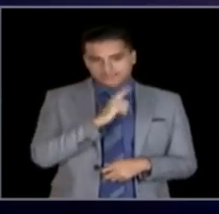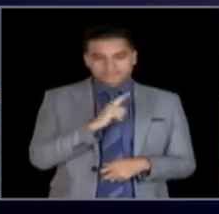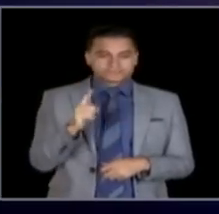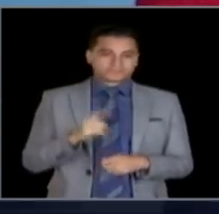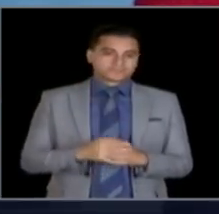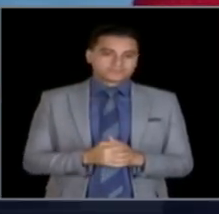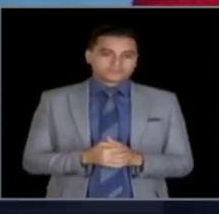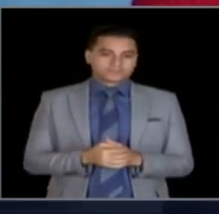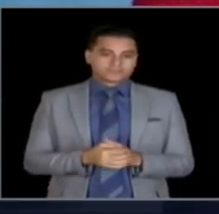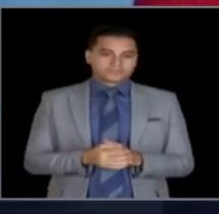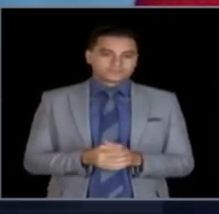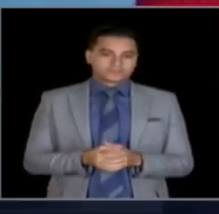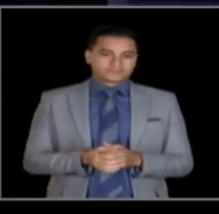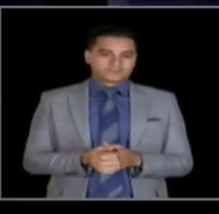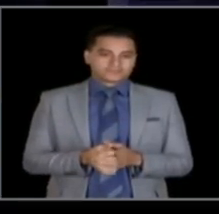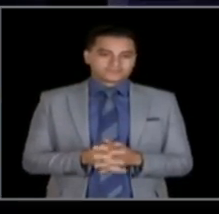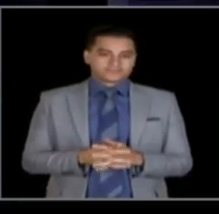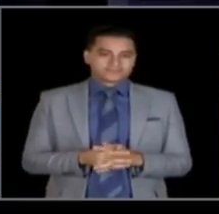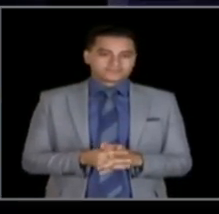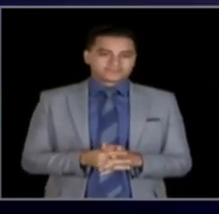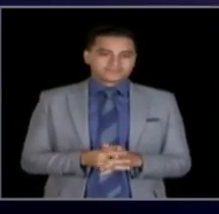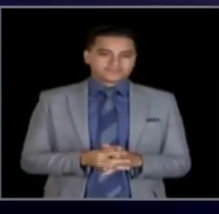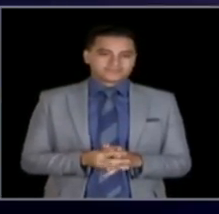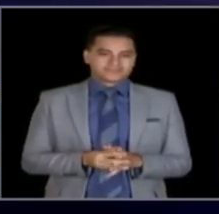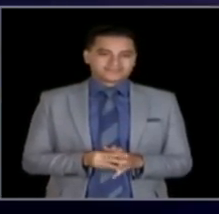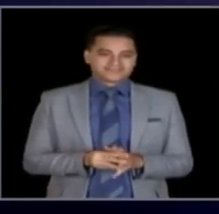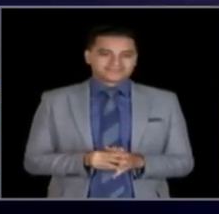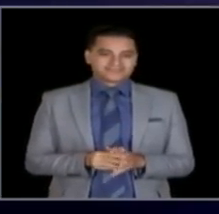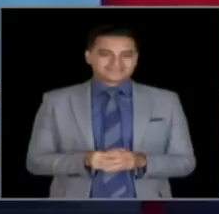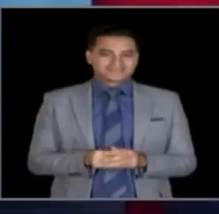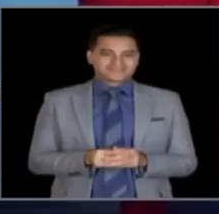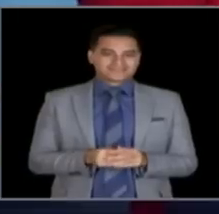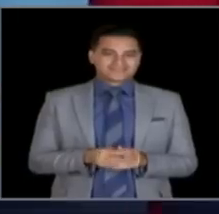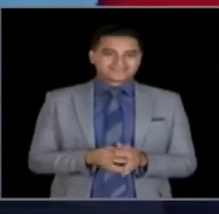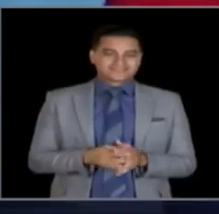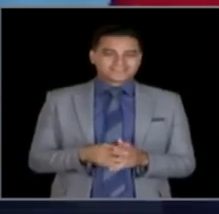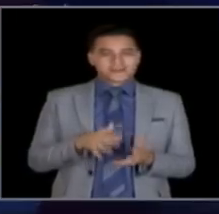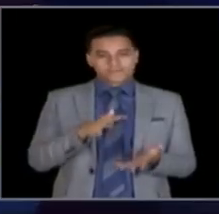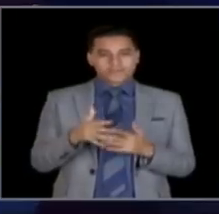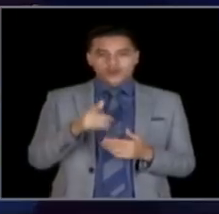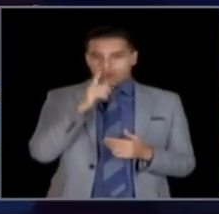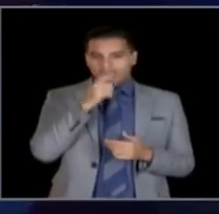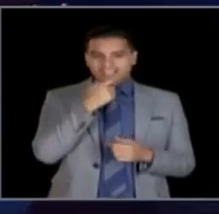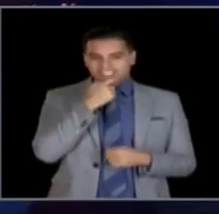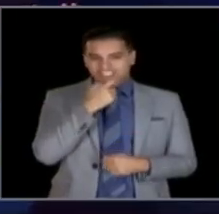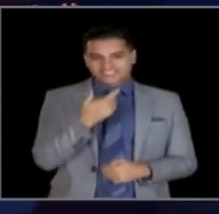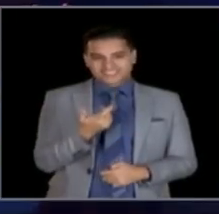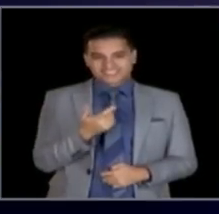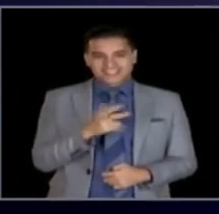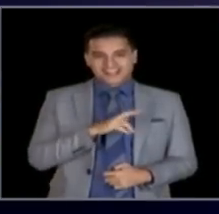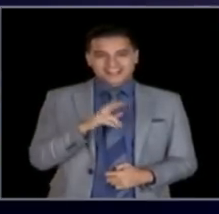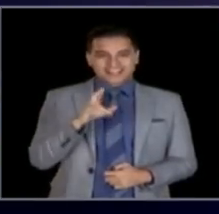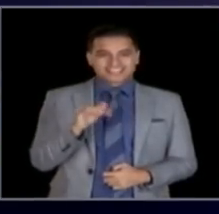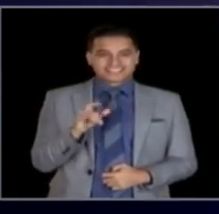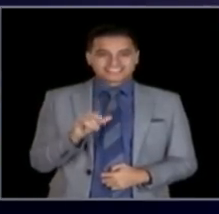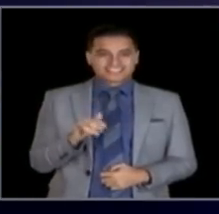أنا افتكرت باللغة الهندية. لا اشمعنى الهندية؟ معرفش. ما ممكن تبقى اللغة الإنجليزية، اللاتينية، ممكن تبقى